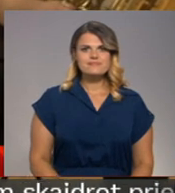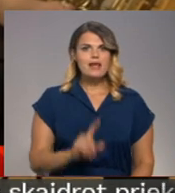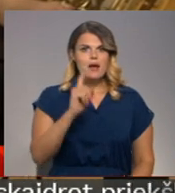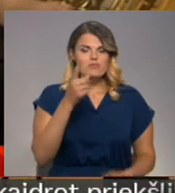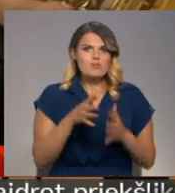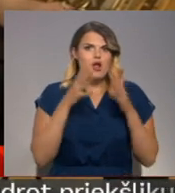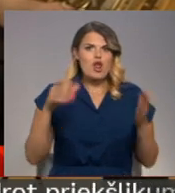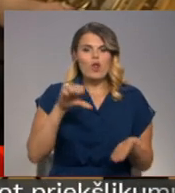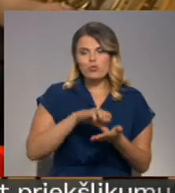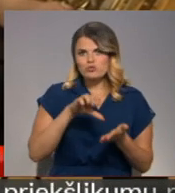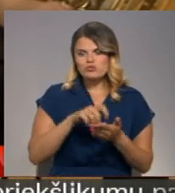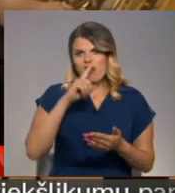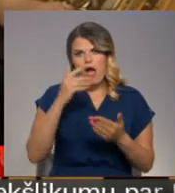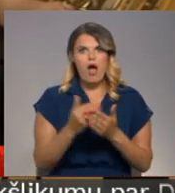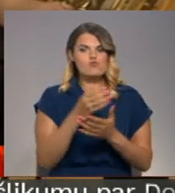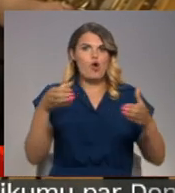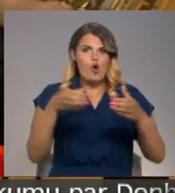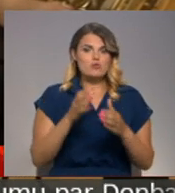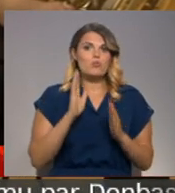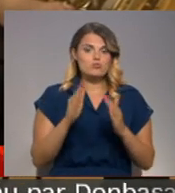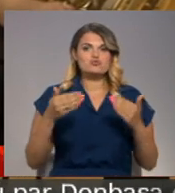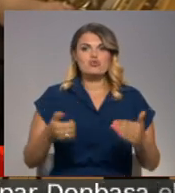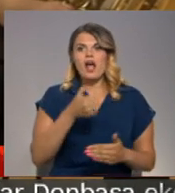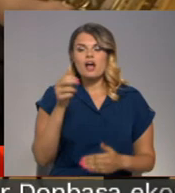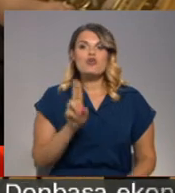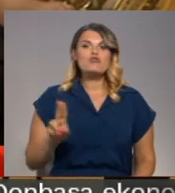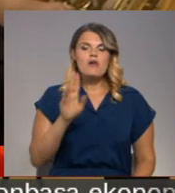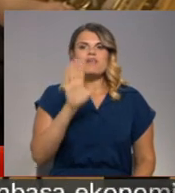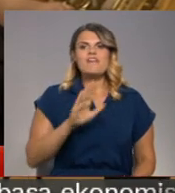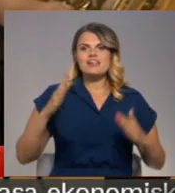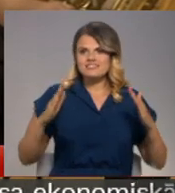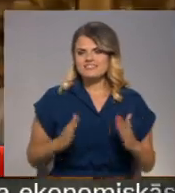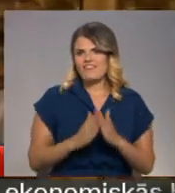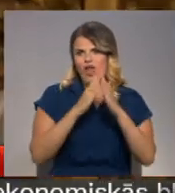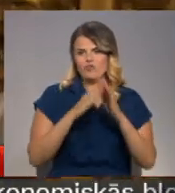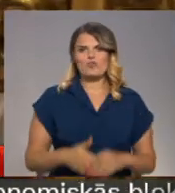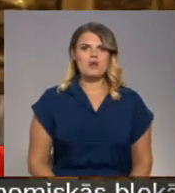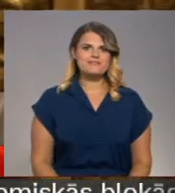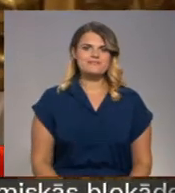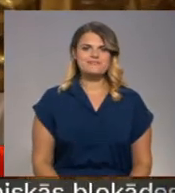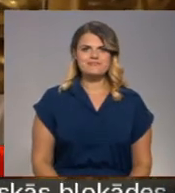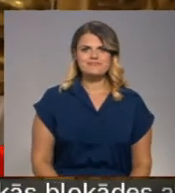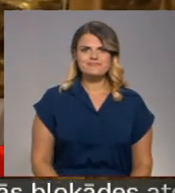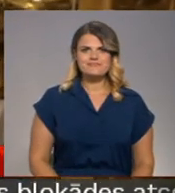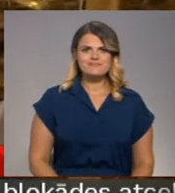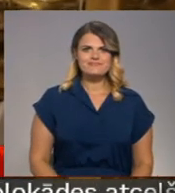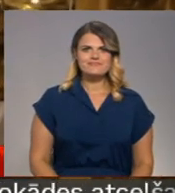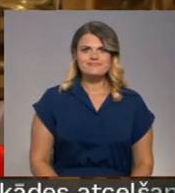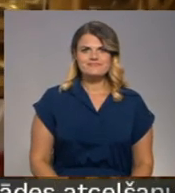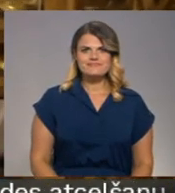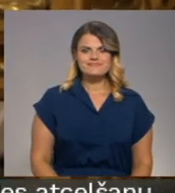Pirmā plašākā uzstāšanās atjaunotajiem orķestrim gaidām šī gada novembrī valsts svētkos. Ines Ķester, Aigars Breč, TV Kurzeme.